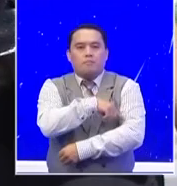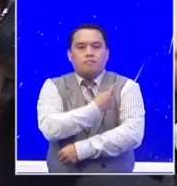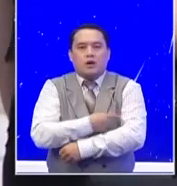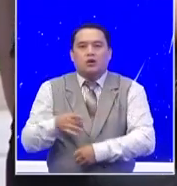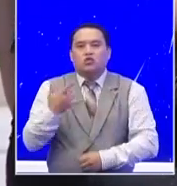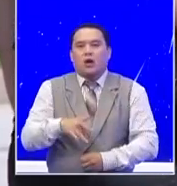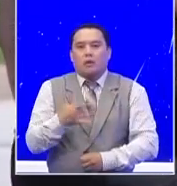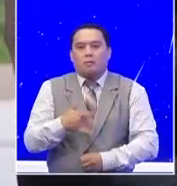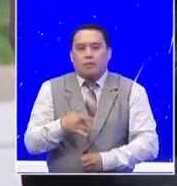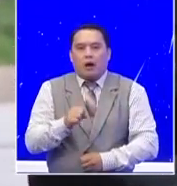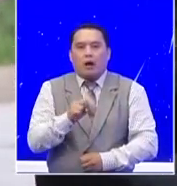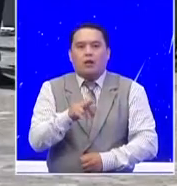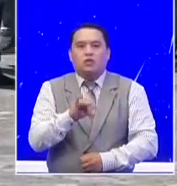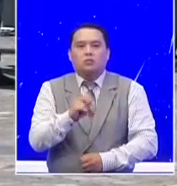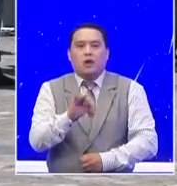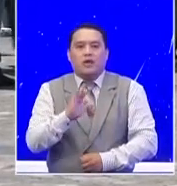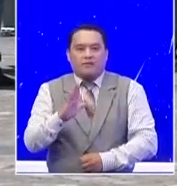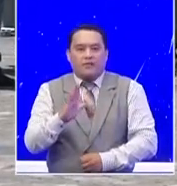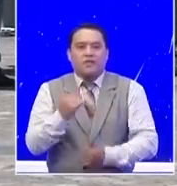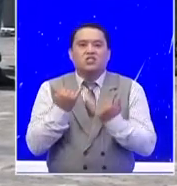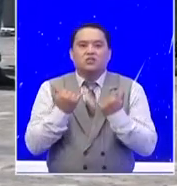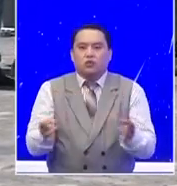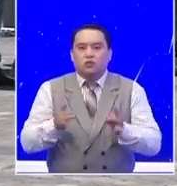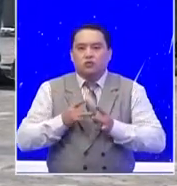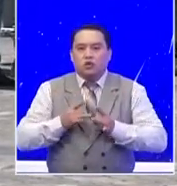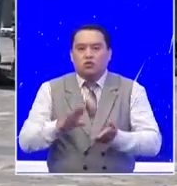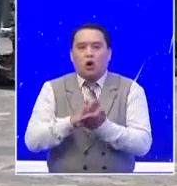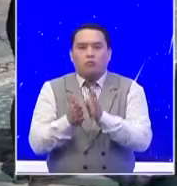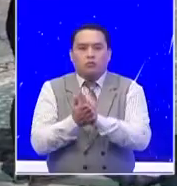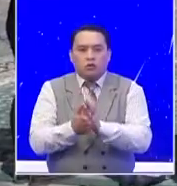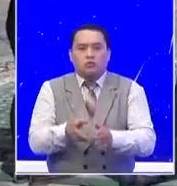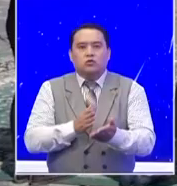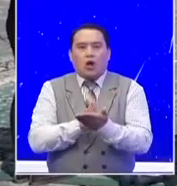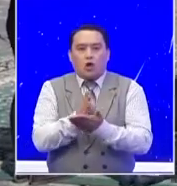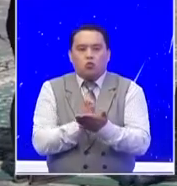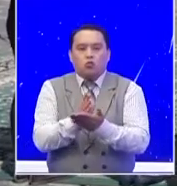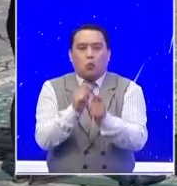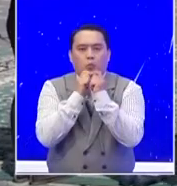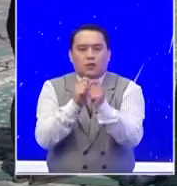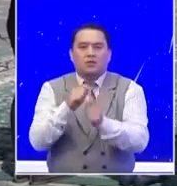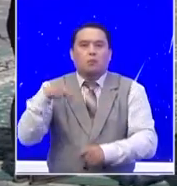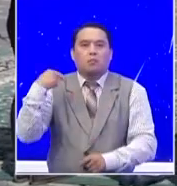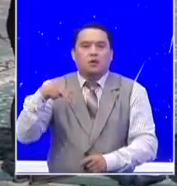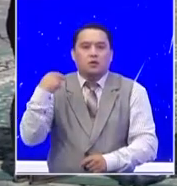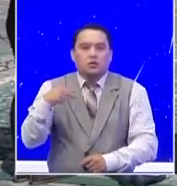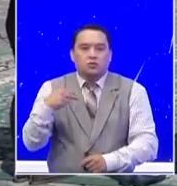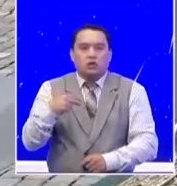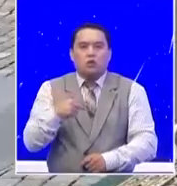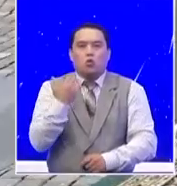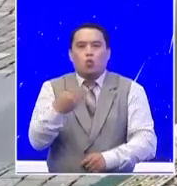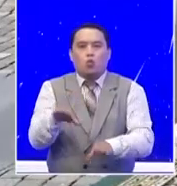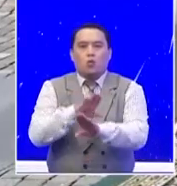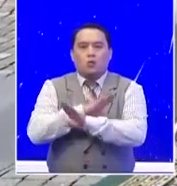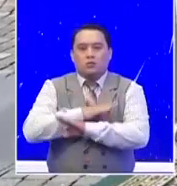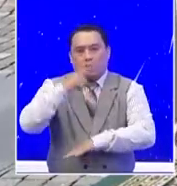района Бегалидин Алашбаев. Сегодня в торжественной обстановке заслуженные награды от имени президента страны вручил вдовам